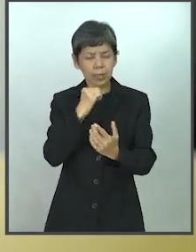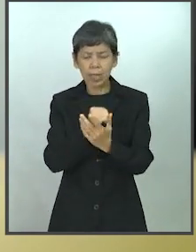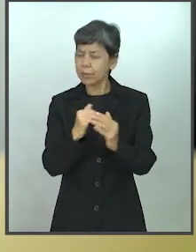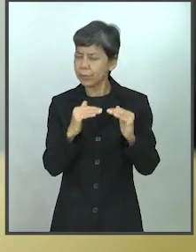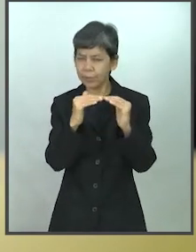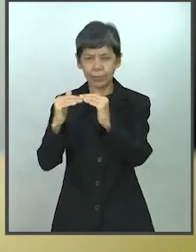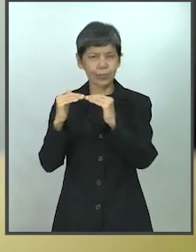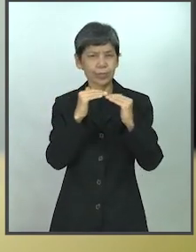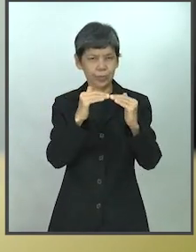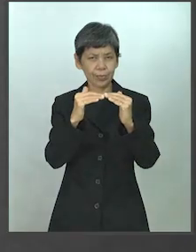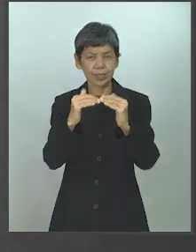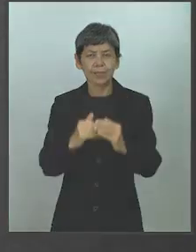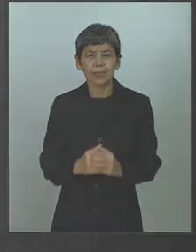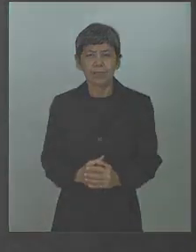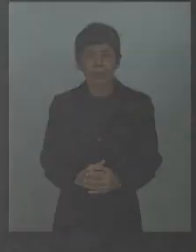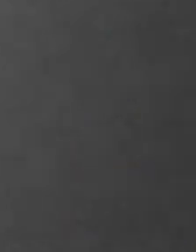เทียมนะครับ